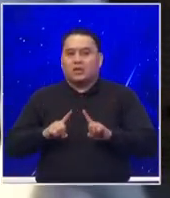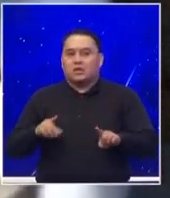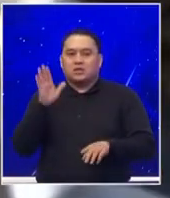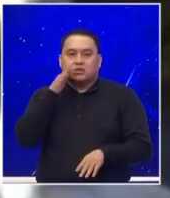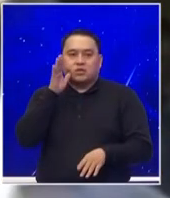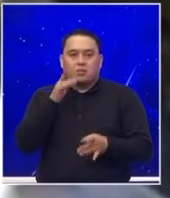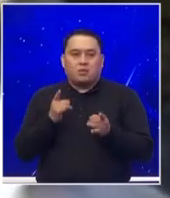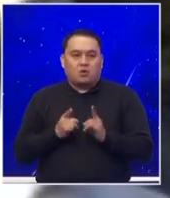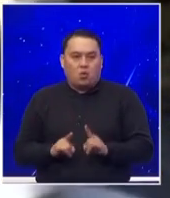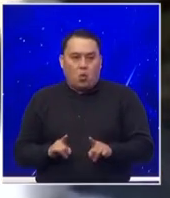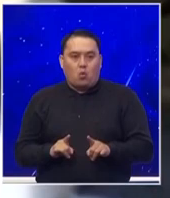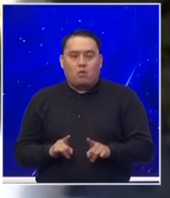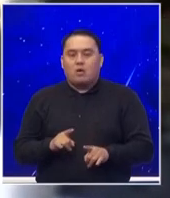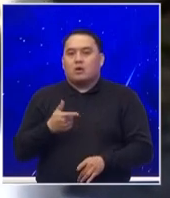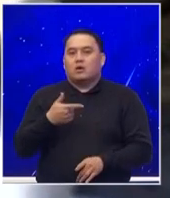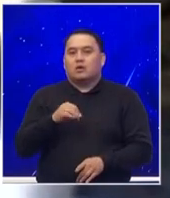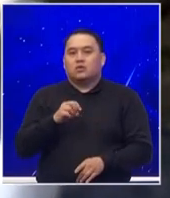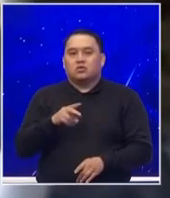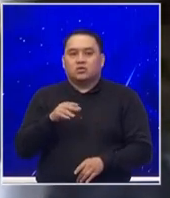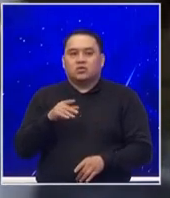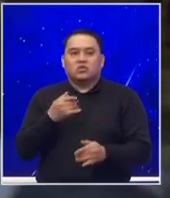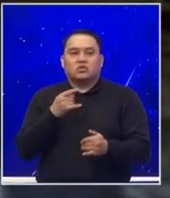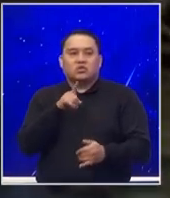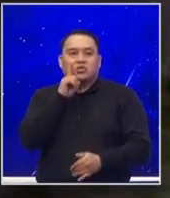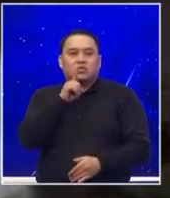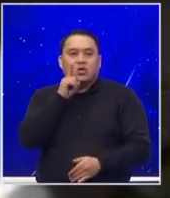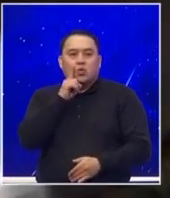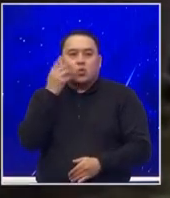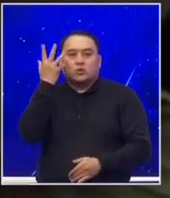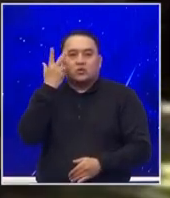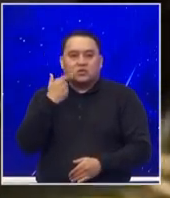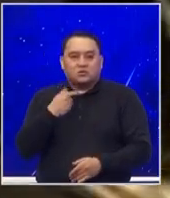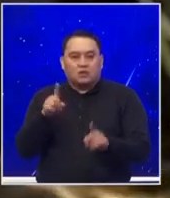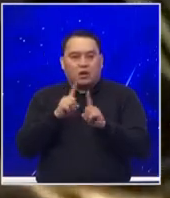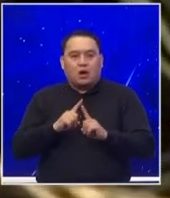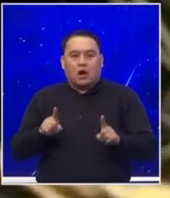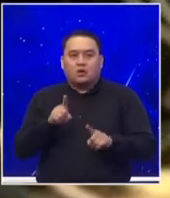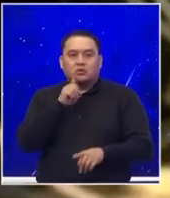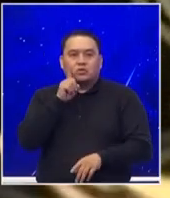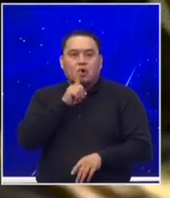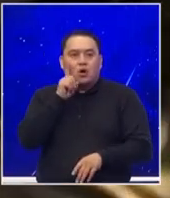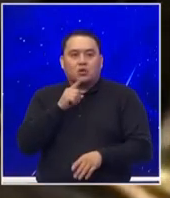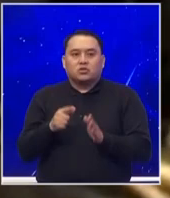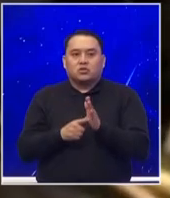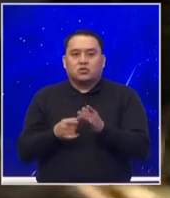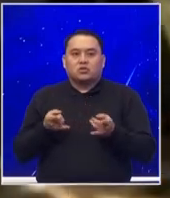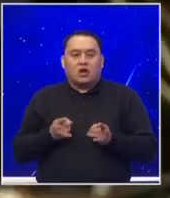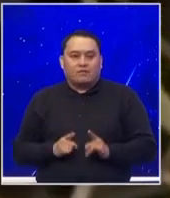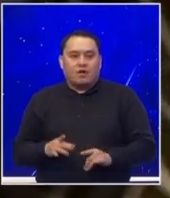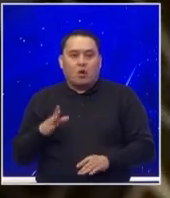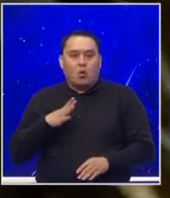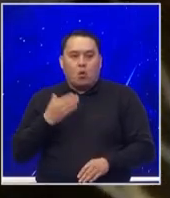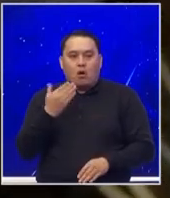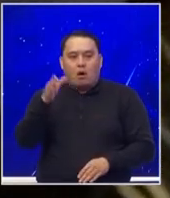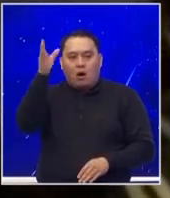жануары дүниеге келді. Ол Гринч есімді жасыл түкті күшік әлемде сирек кездеседі. Айта кетейік, жасыл күшікпен қатар тағы 7 күшік дүниеге келген.